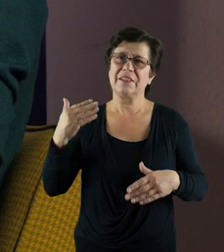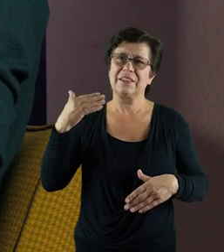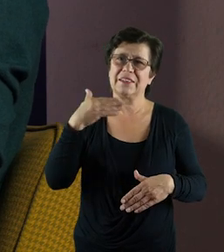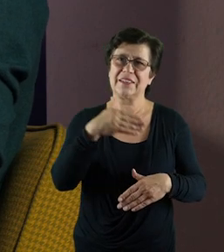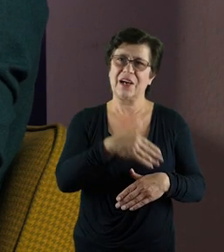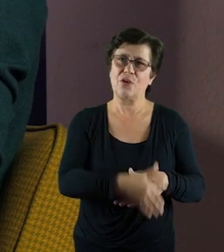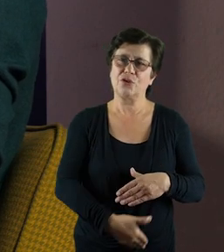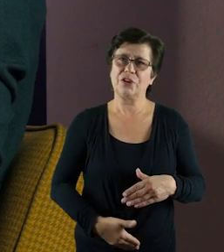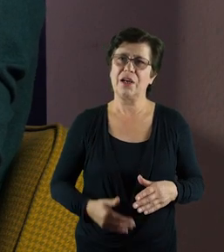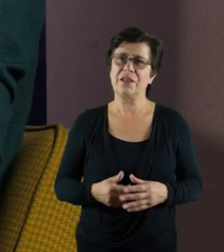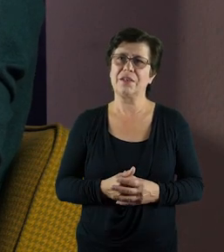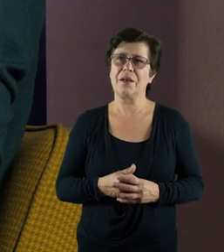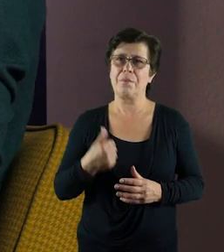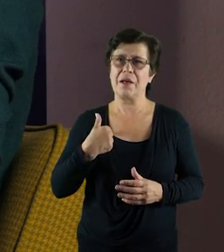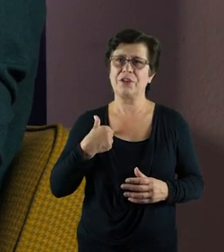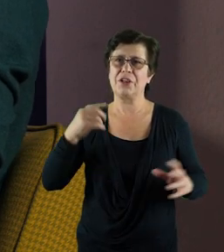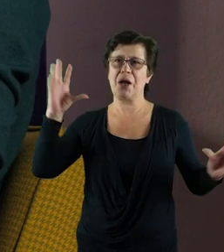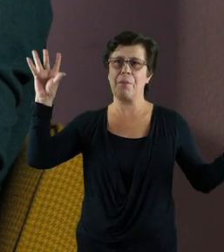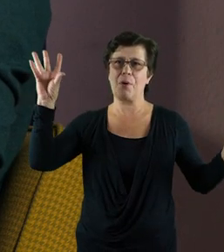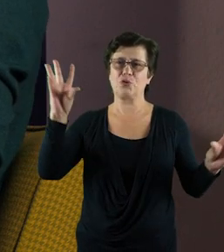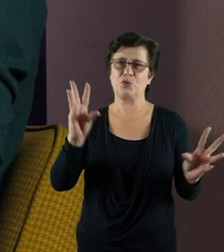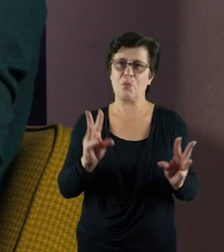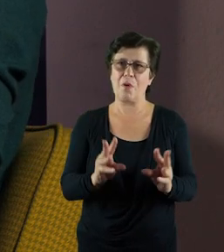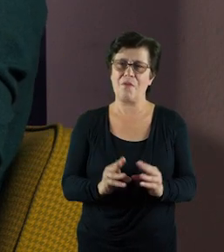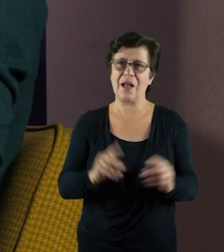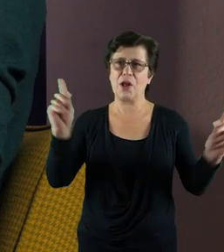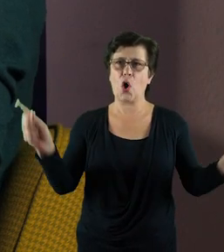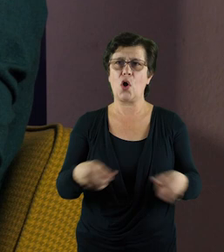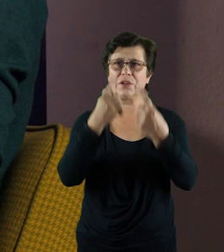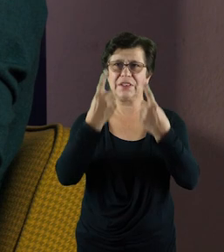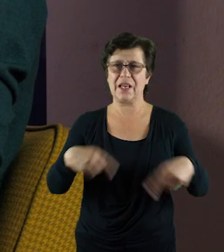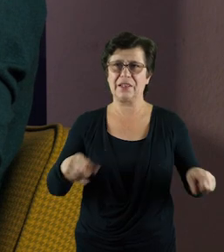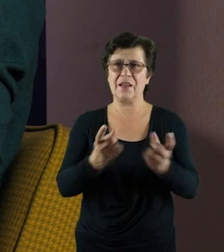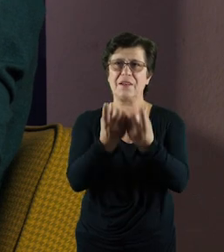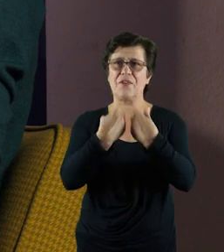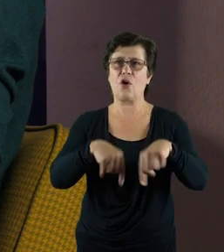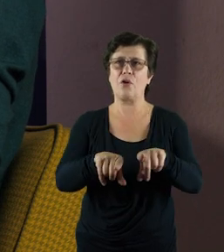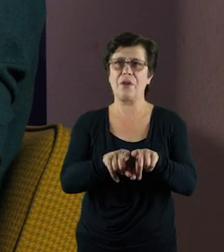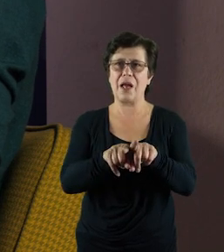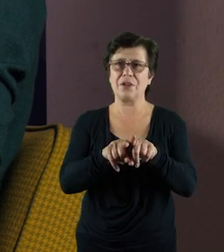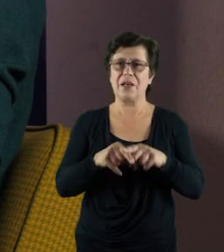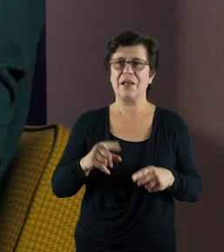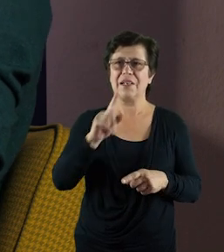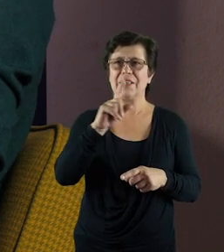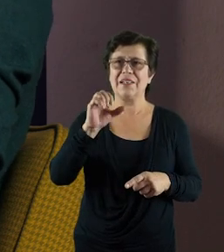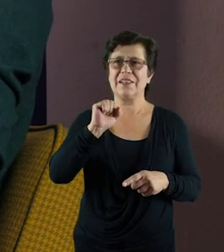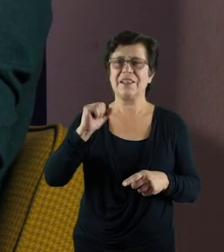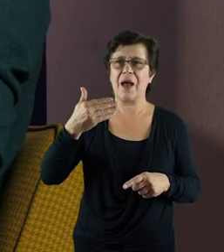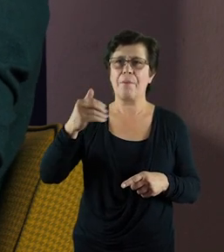Nasze spotkanie będzie podsumowane koncertem w wykonaniu zespołu Zamoroka